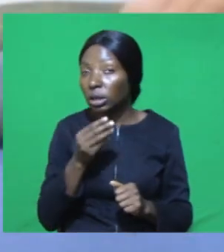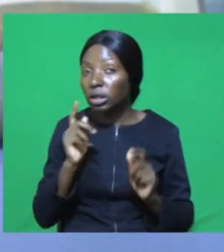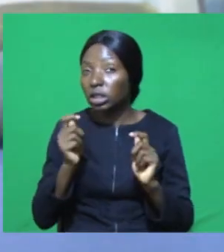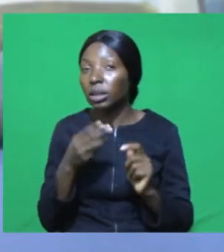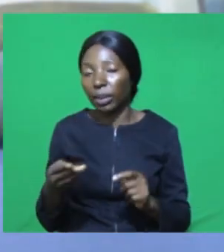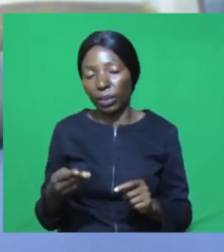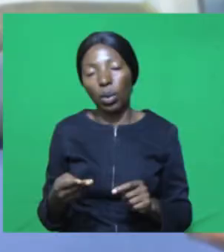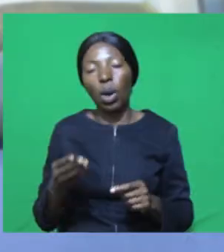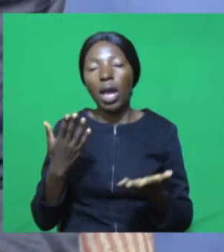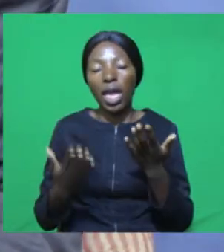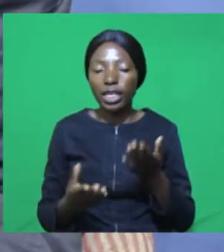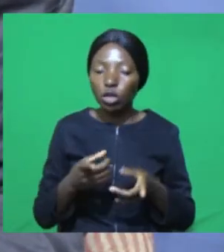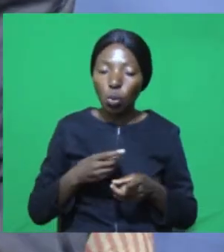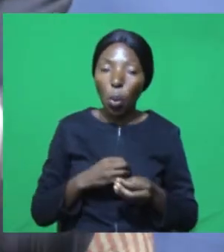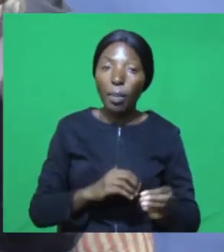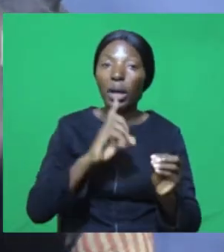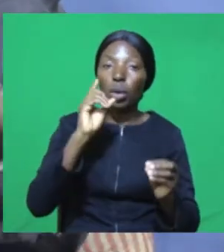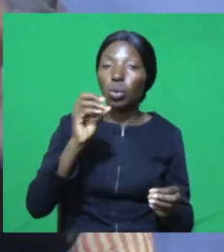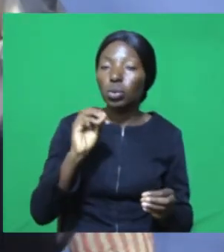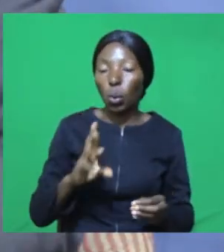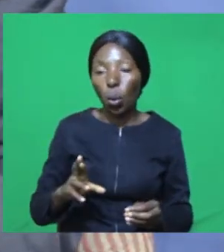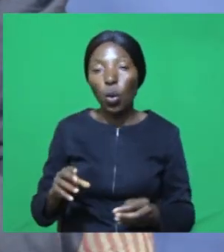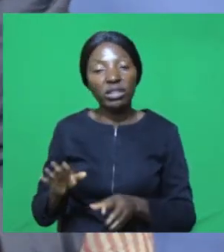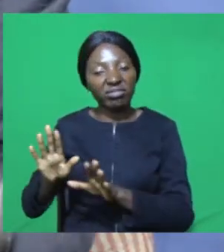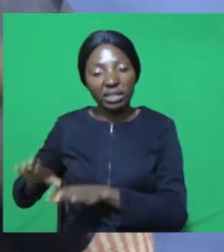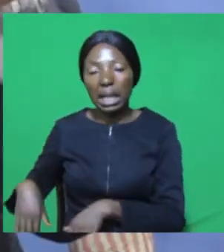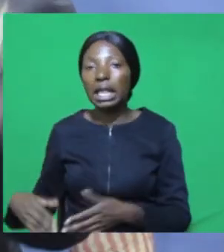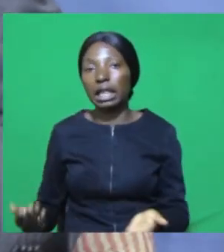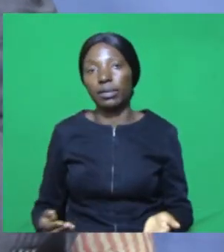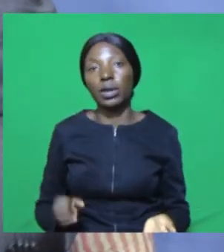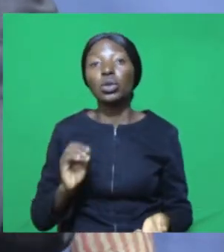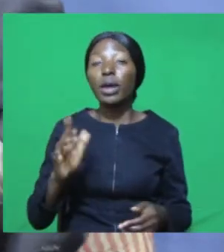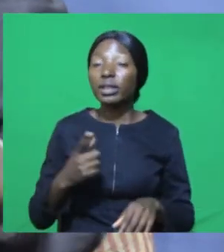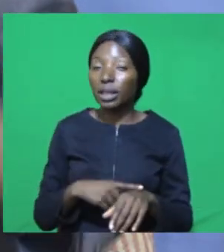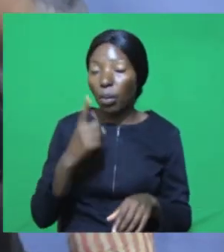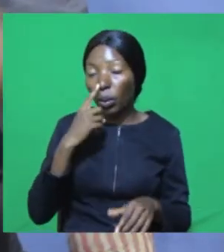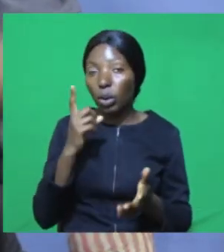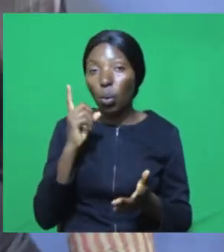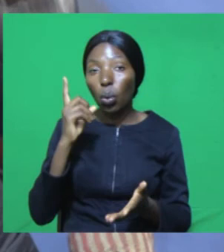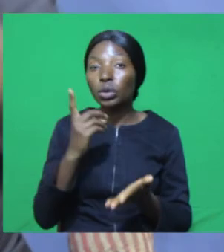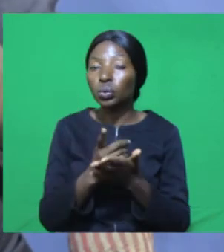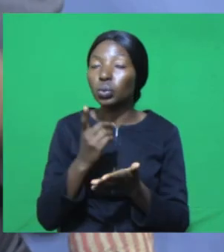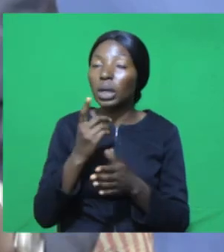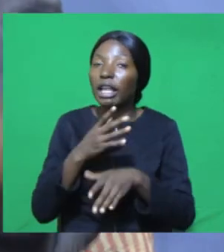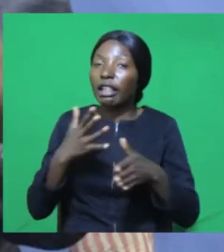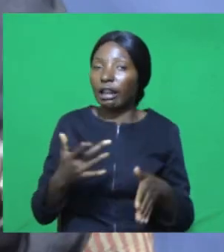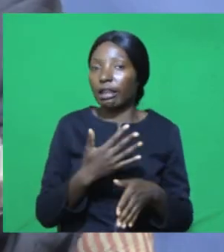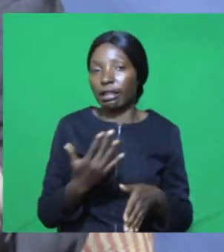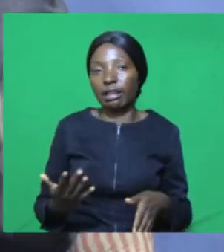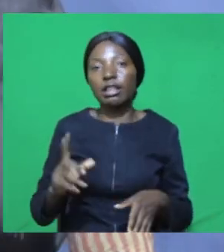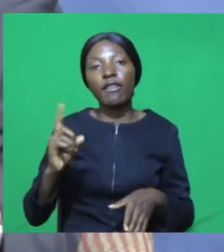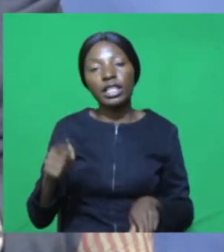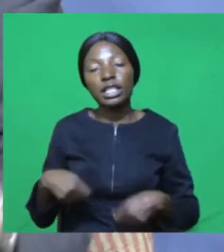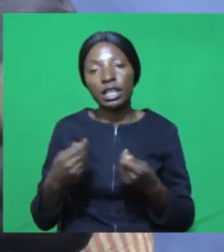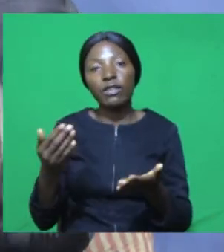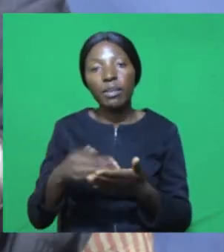vanhu chaizvo chaizvo achinanga zvinodiwa naMwari. Saka hanzi pese Mwari kana akuita danho guru anotanga